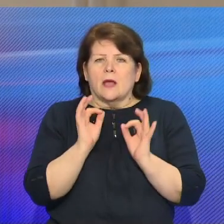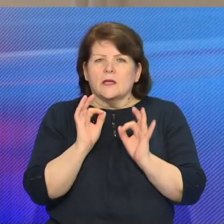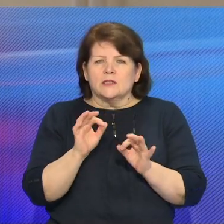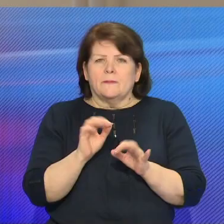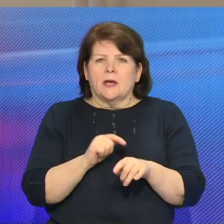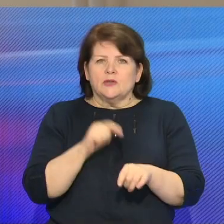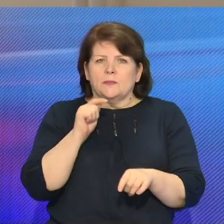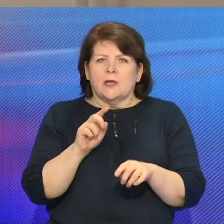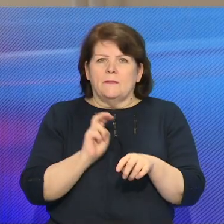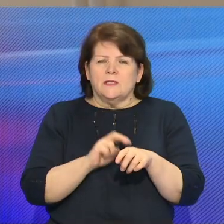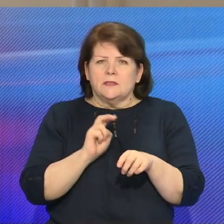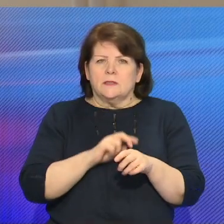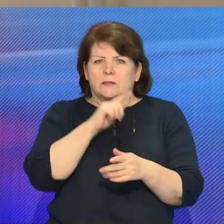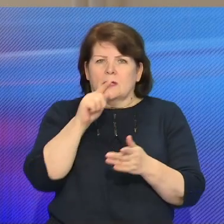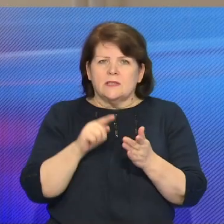медицинских аспектов,